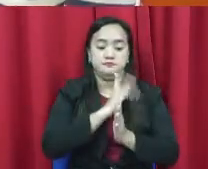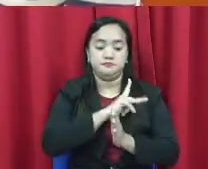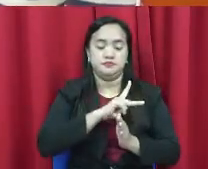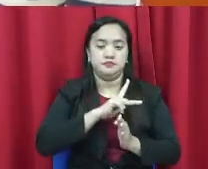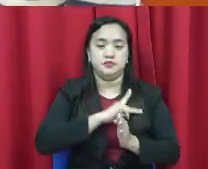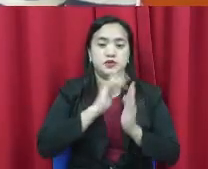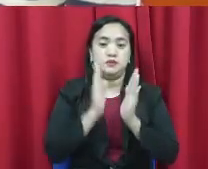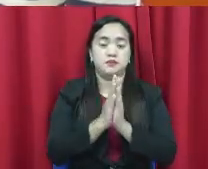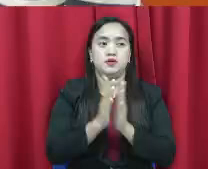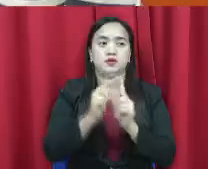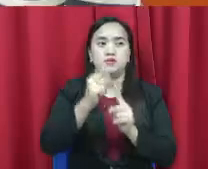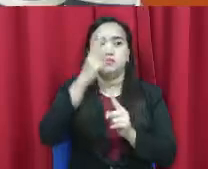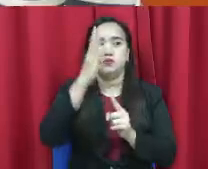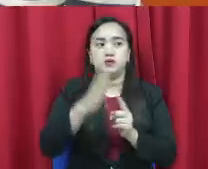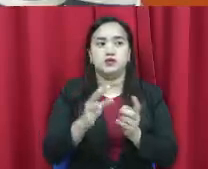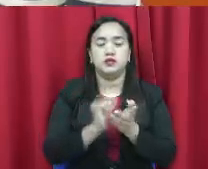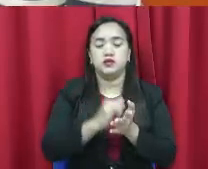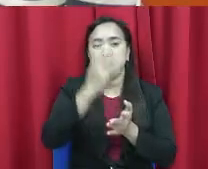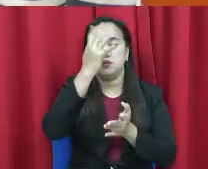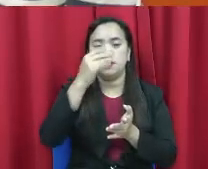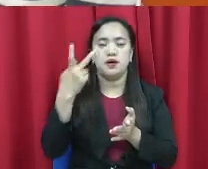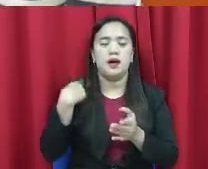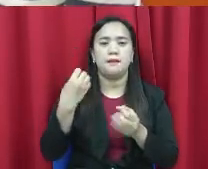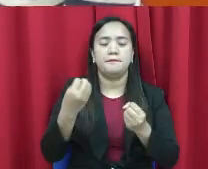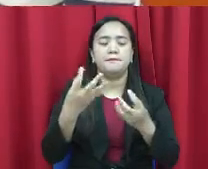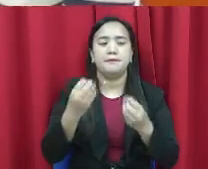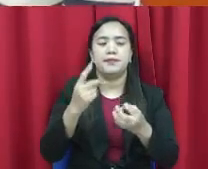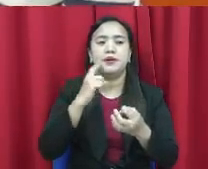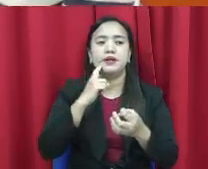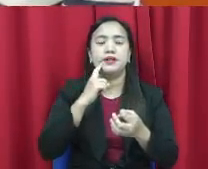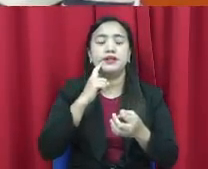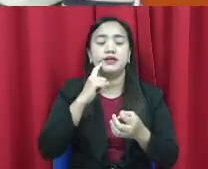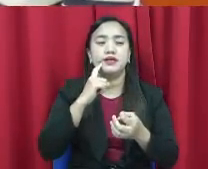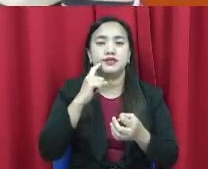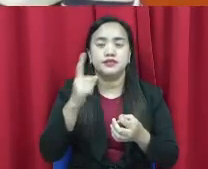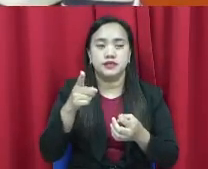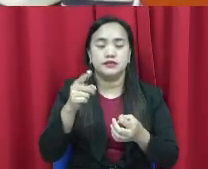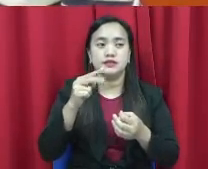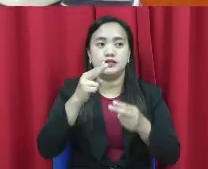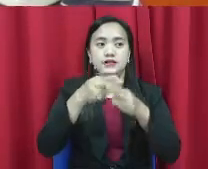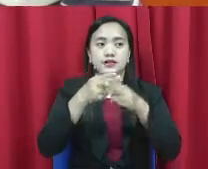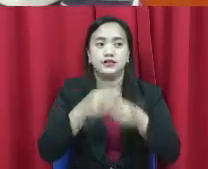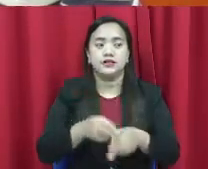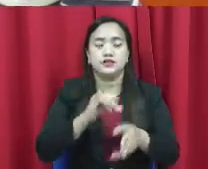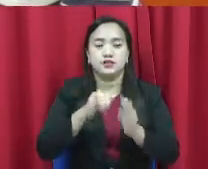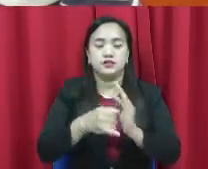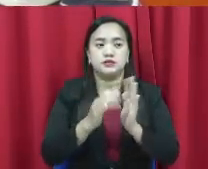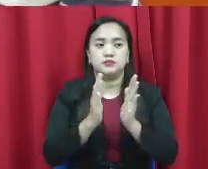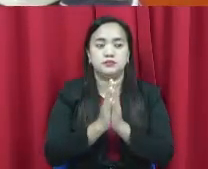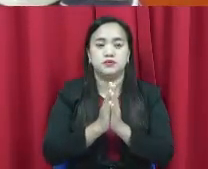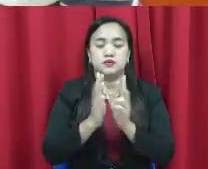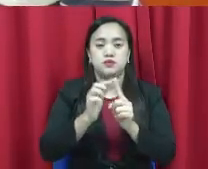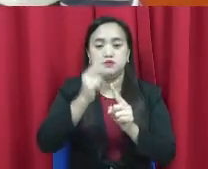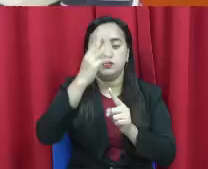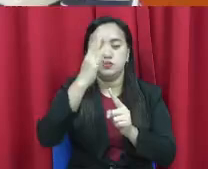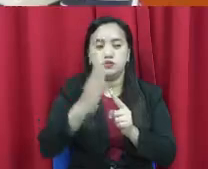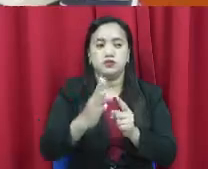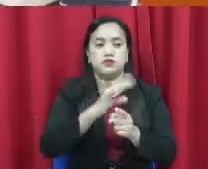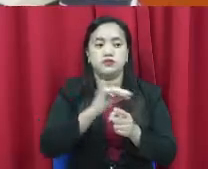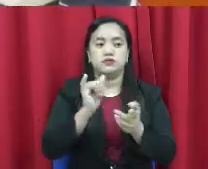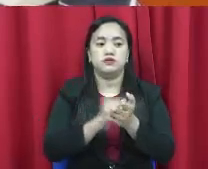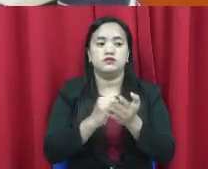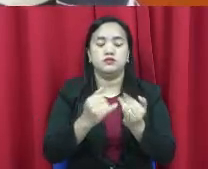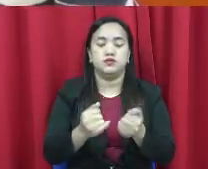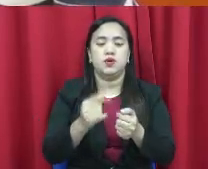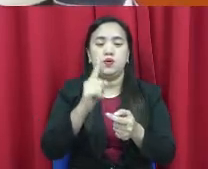kaya marami po siyang mga binanggit na pangalan at ah Sabi ko sige ipagppray ko po yan so ito yung gagawin ko